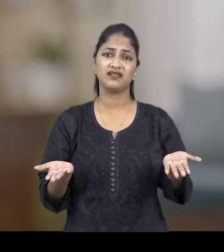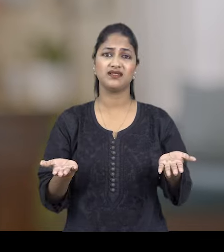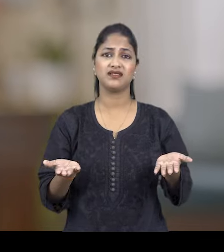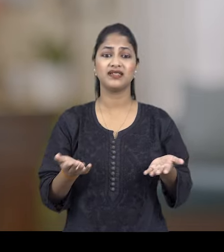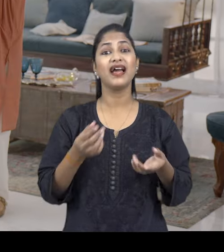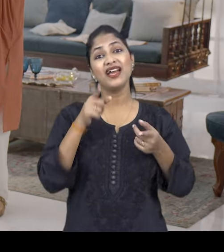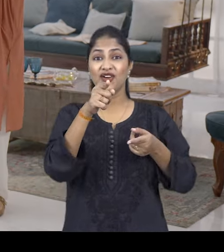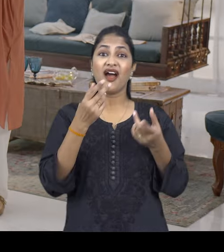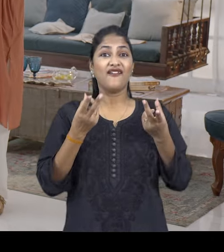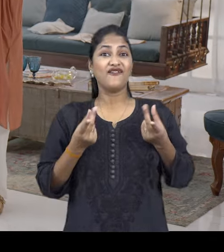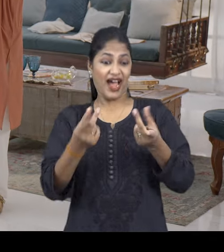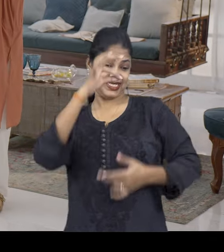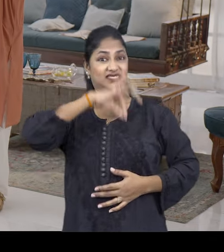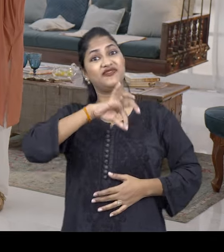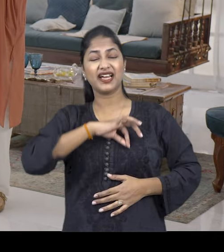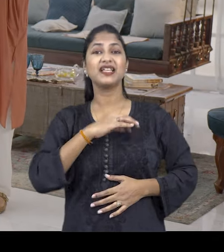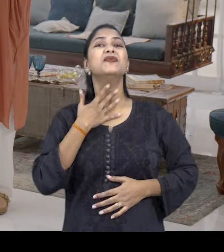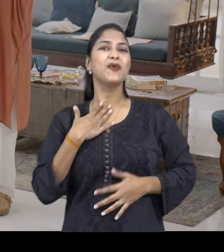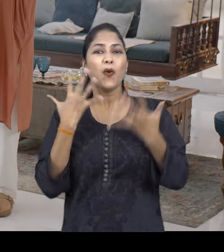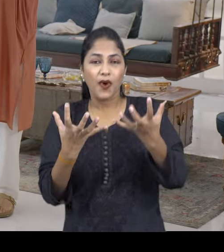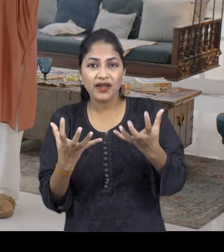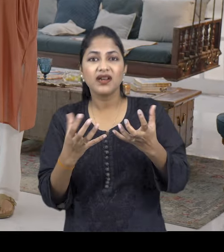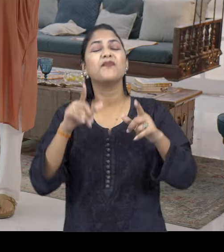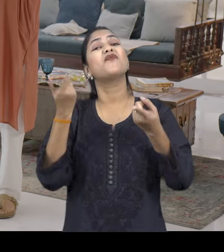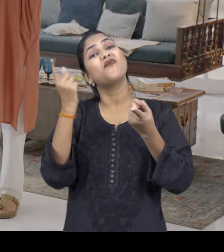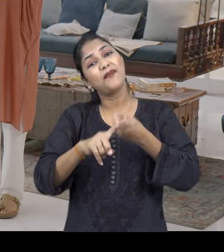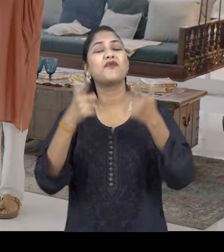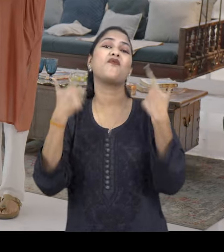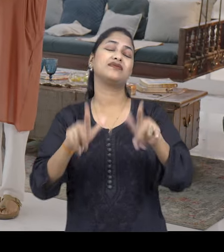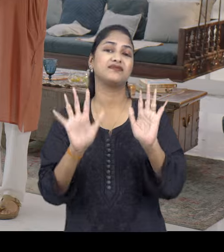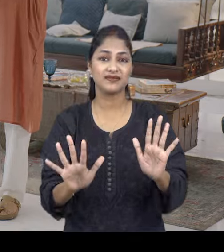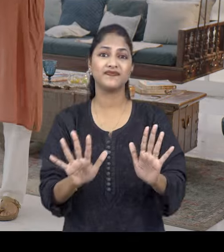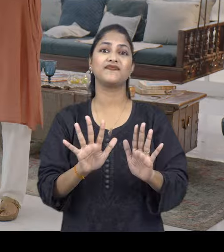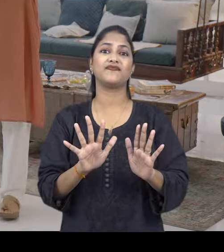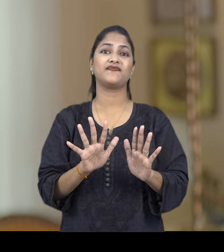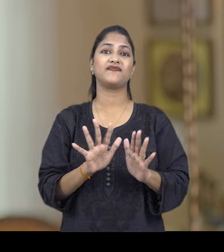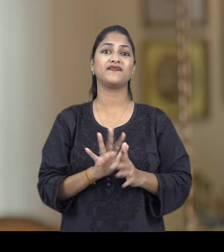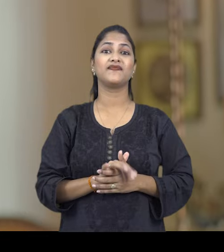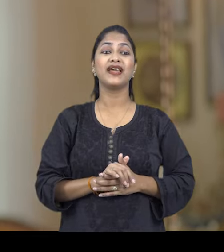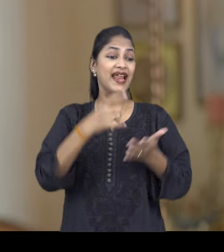ભગવાન. જલ્દી નફાની લાલચમાં ઘણીવાર નુકસાન થઈ જાય છે.